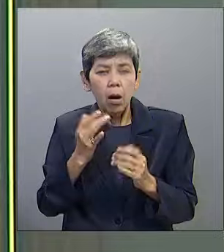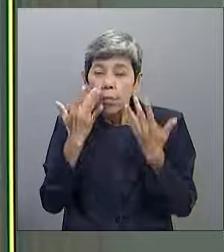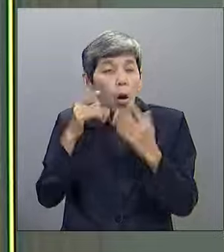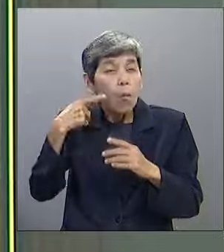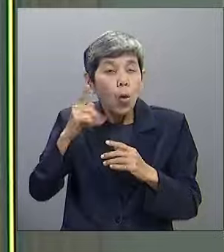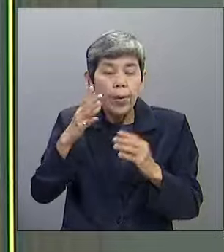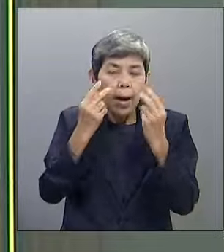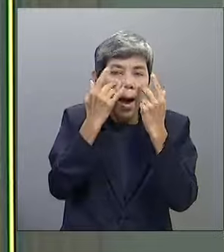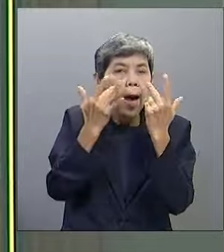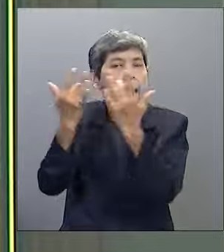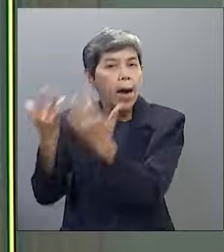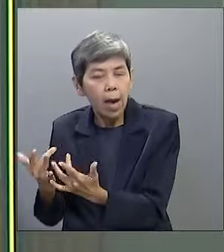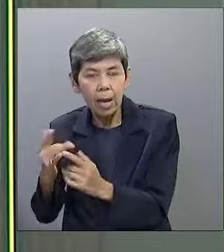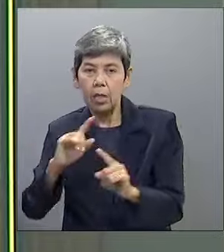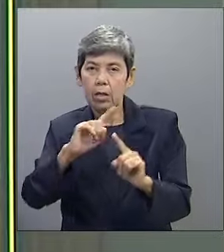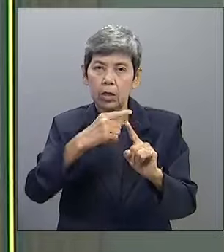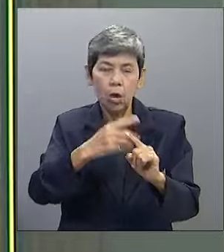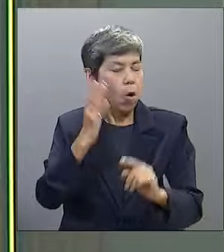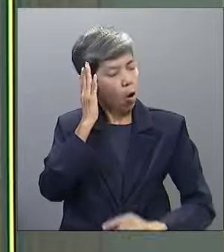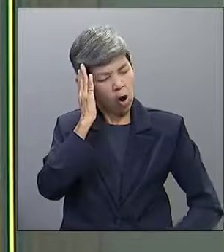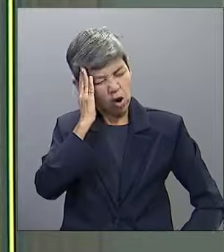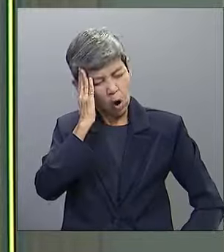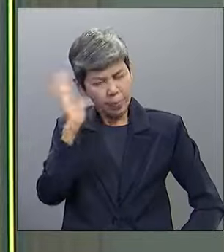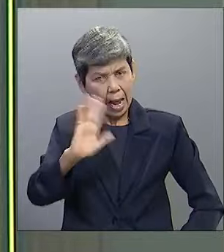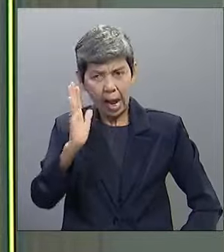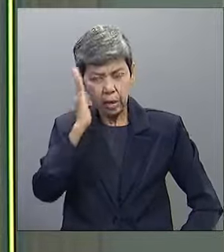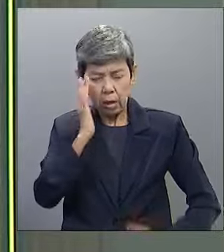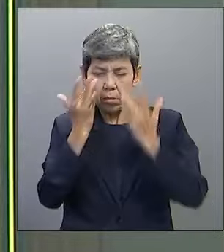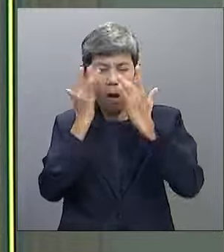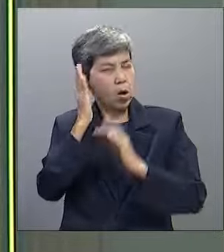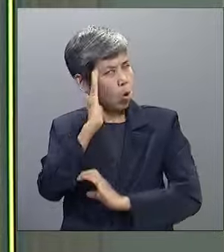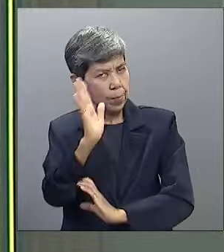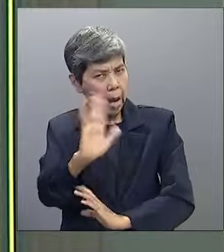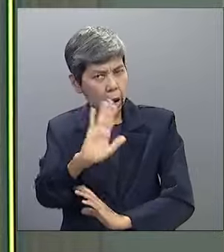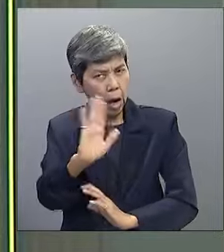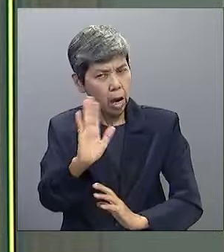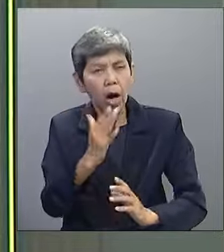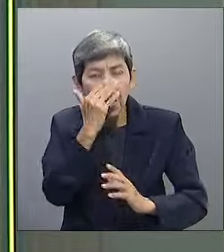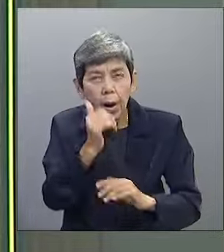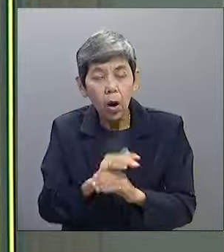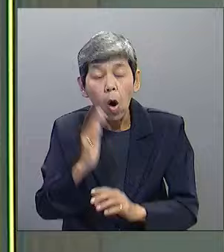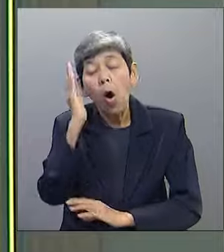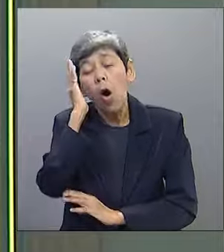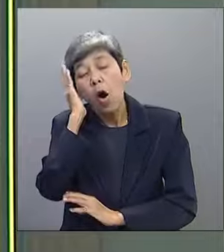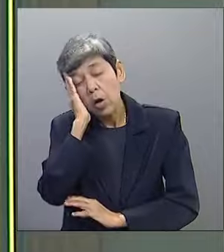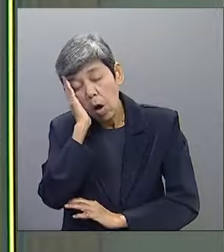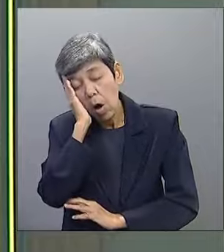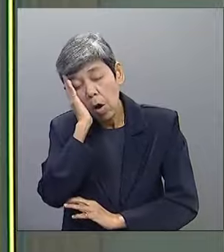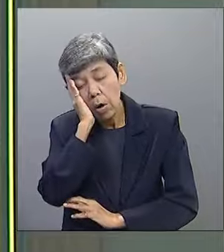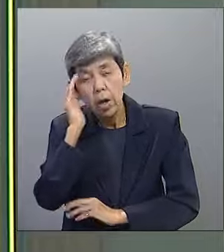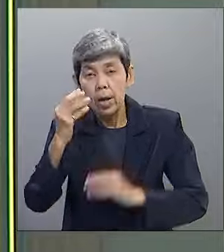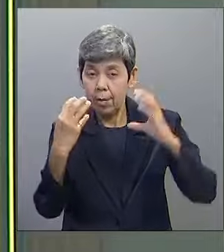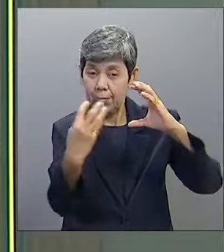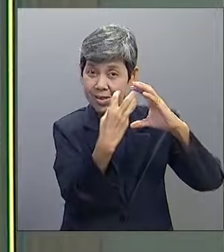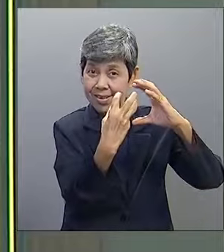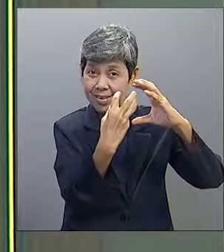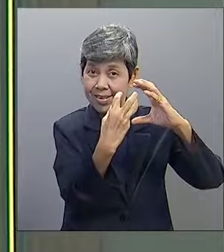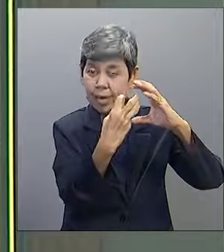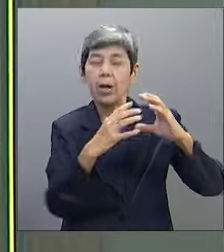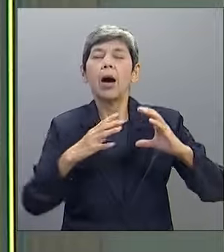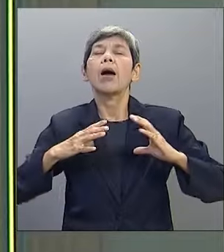ถอดออกข้อ2คือห้ามใส่นอนอย่างเด็ดขาด นะครับอันนี้สำคัญมากเพราะว่า ตอนนอนเป็นช่วงเวลาที่กระจกตาดำเราต้องได้รับ